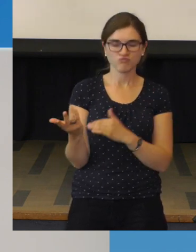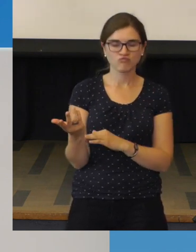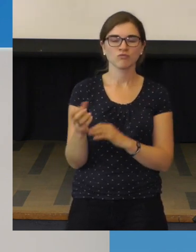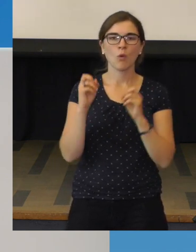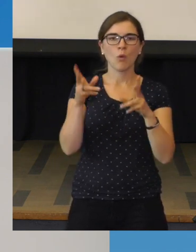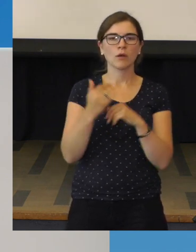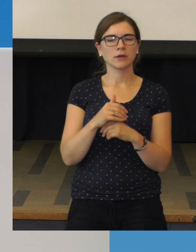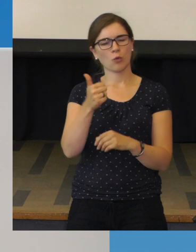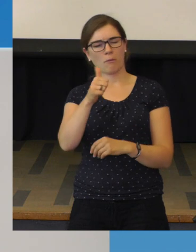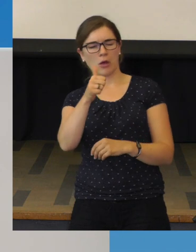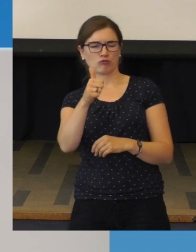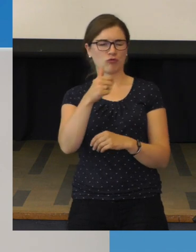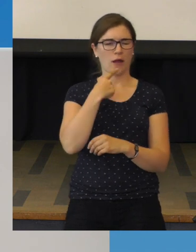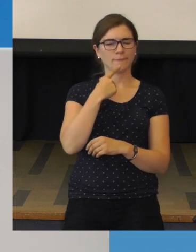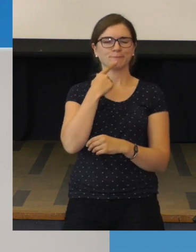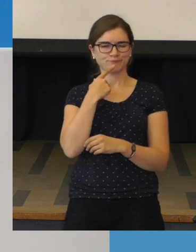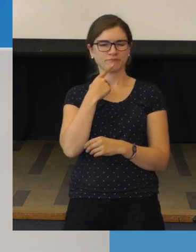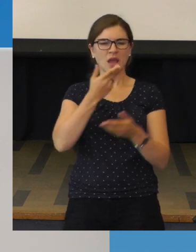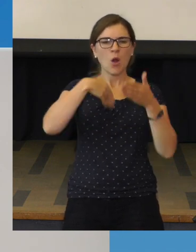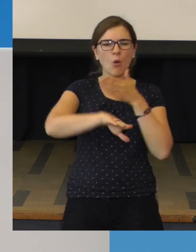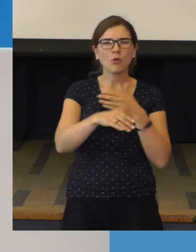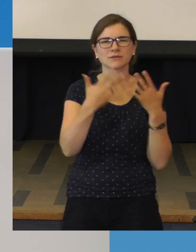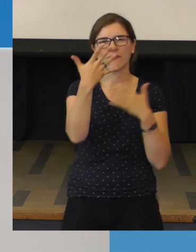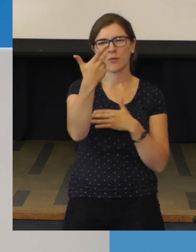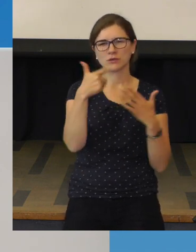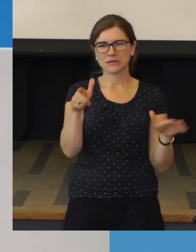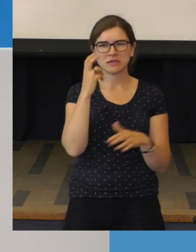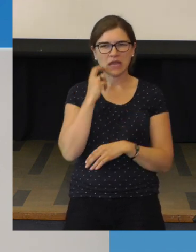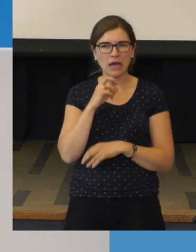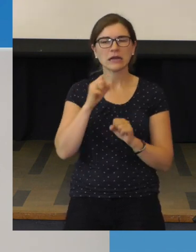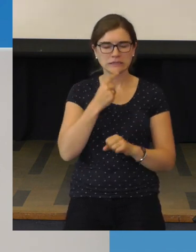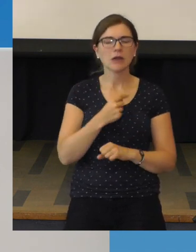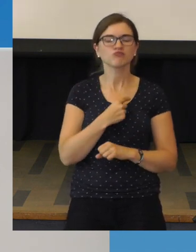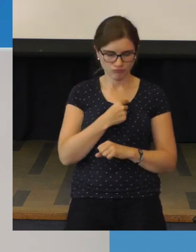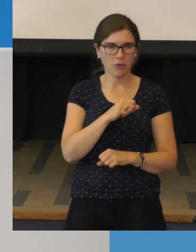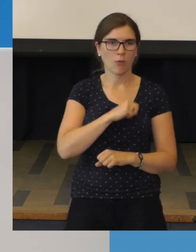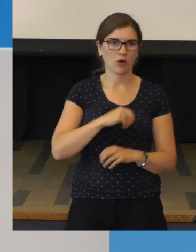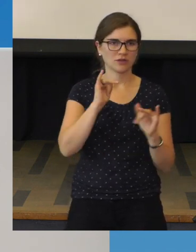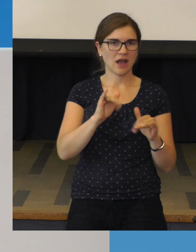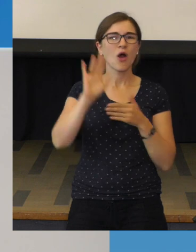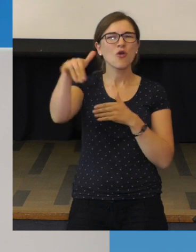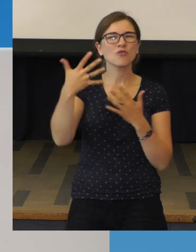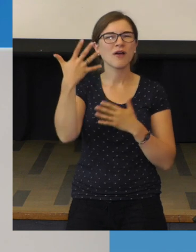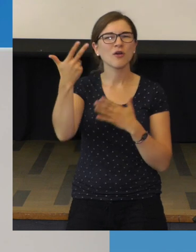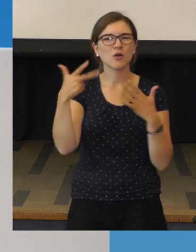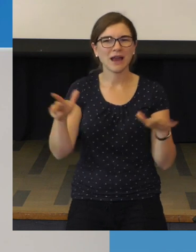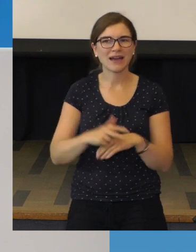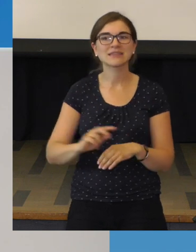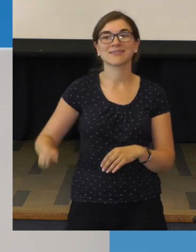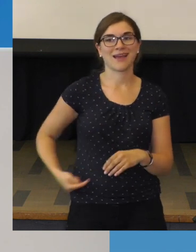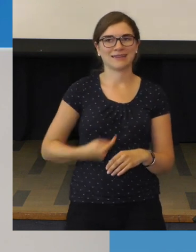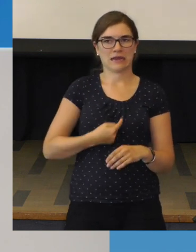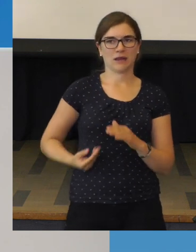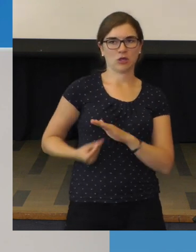sag mal, so eine Pauschale macht. Unter 75 sagt man eigentlich grundsätzlich noch Operation, über 85 grundsätzlich